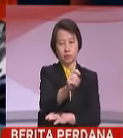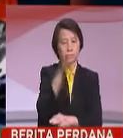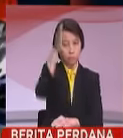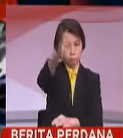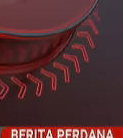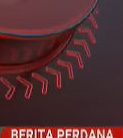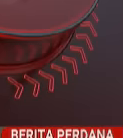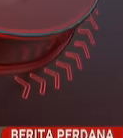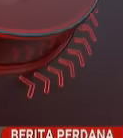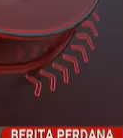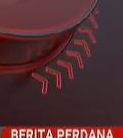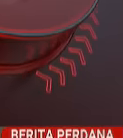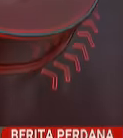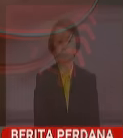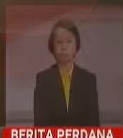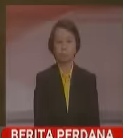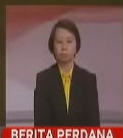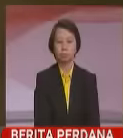depan.